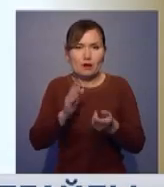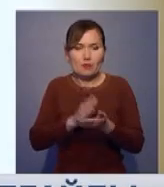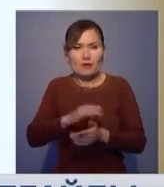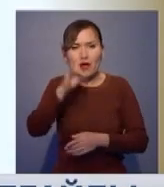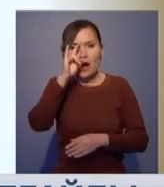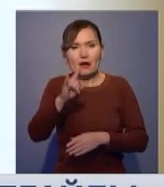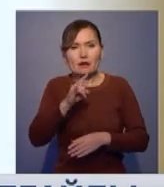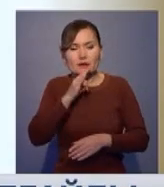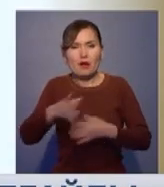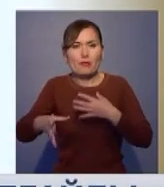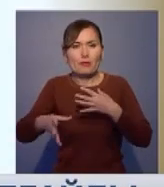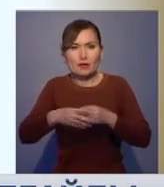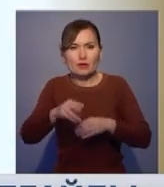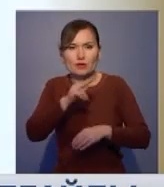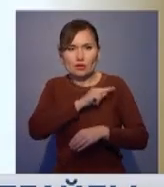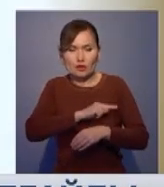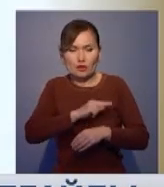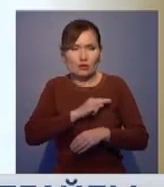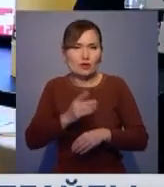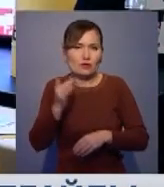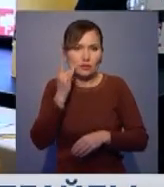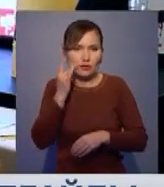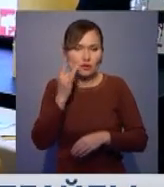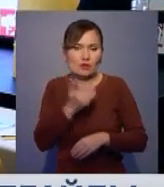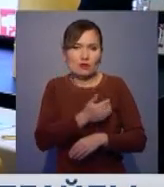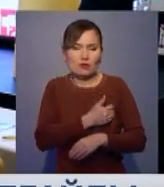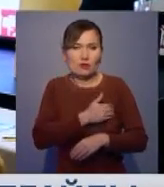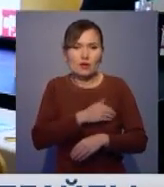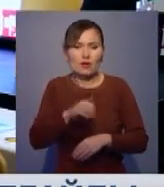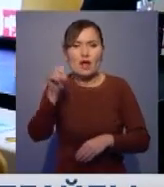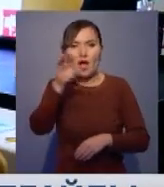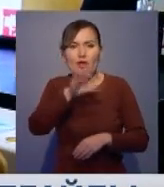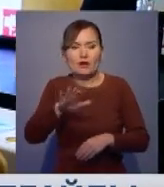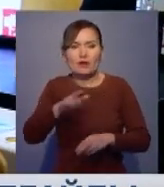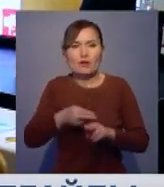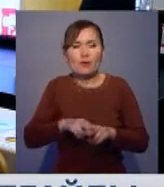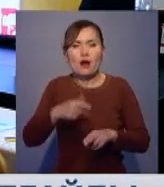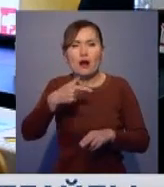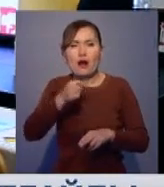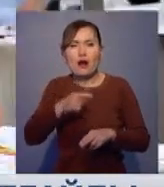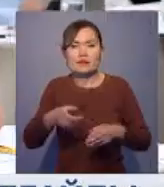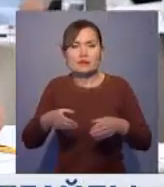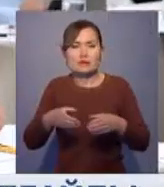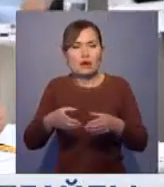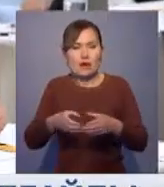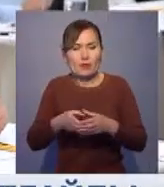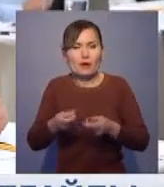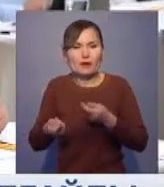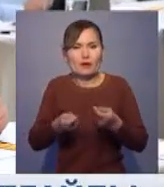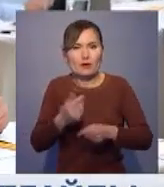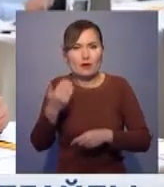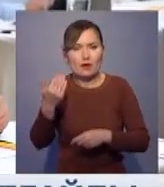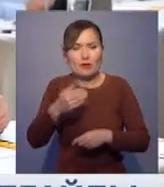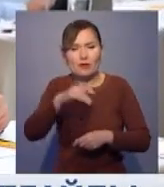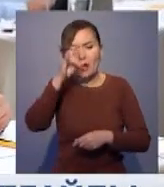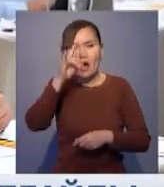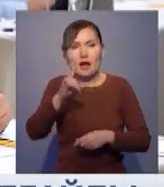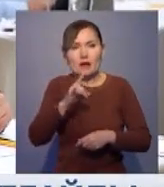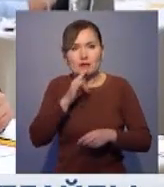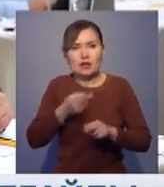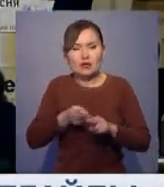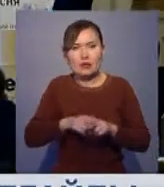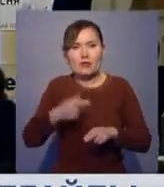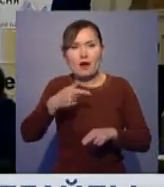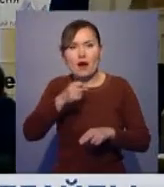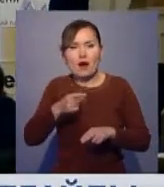Қазақстанмен қарым-қатынастарды нығайтуға мүдделі. Еуропалық сұйытылған газ қауымдастығының мүшесі Станислав Батраченко қазақстандық өнімнің